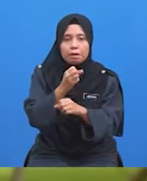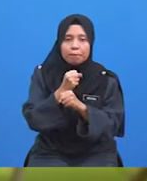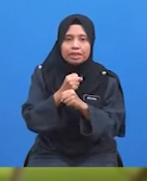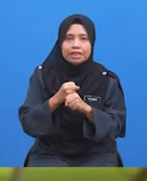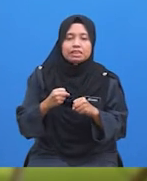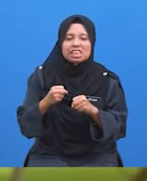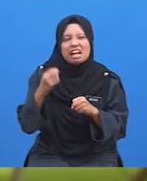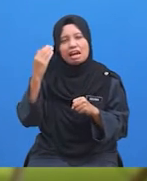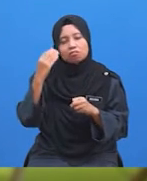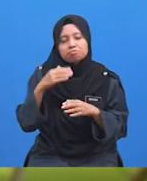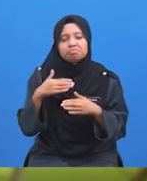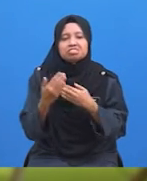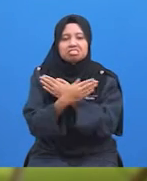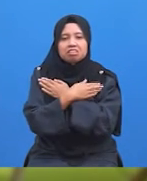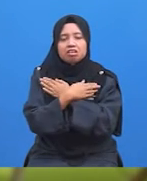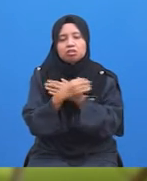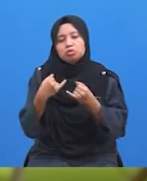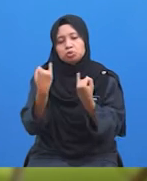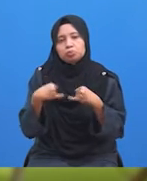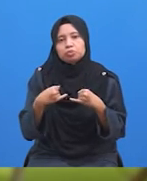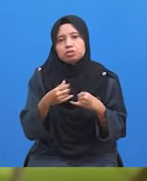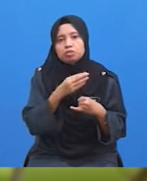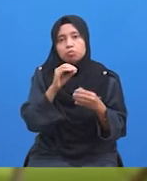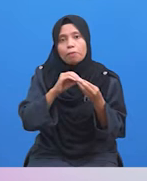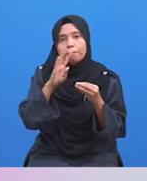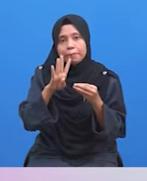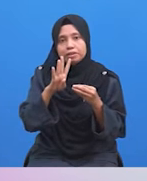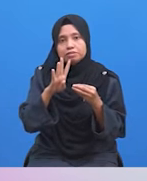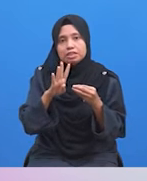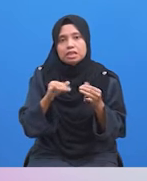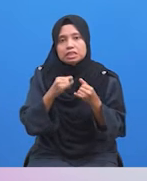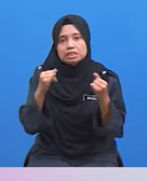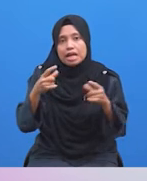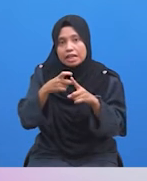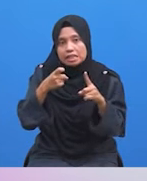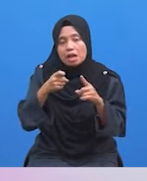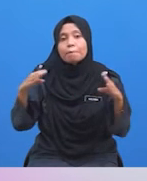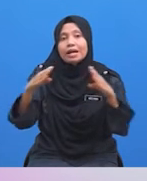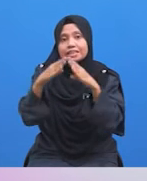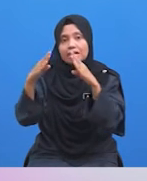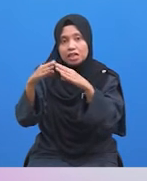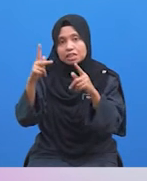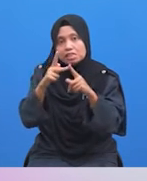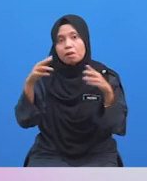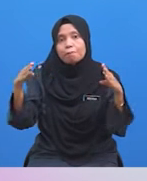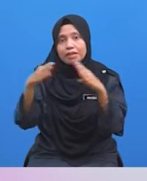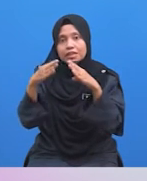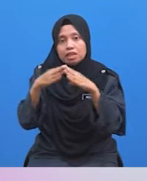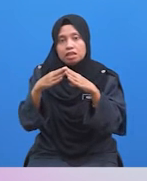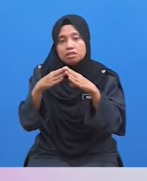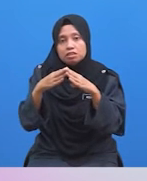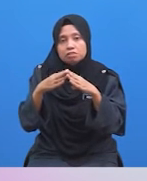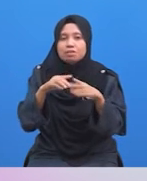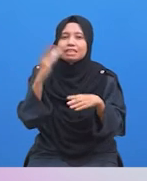ketenangan hidup selepas besar keempat jenis higashi dari Banda Banda migrasi ini